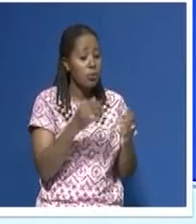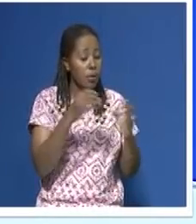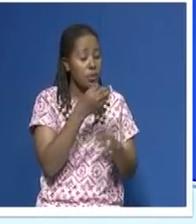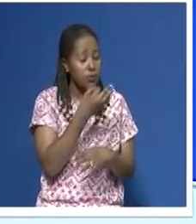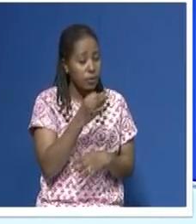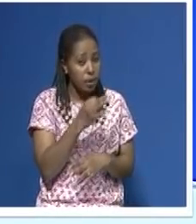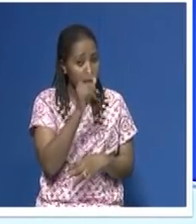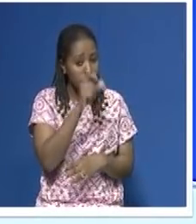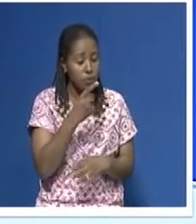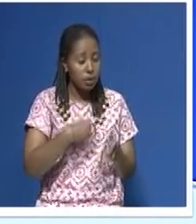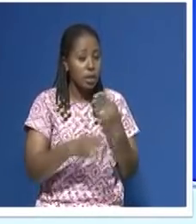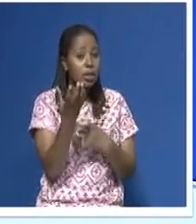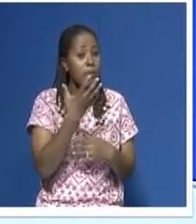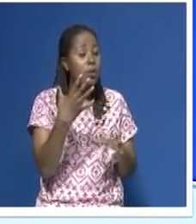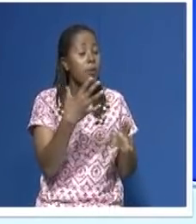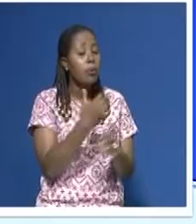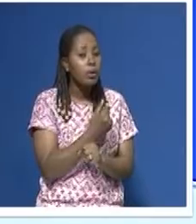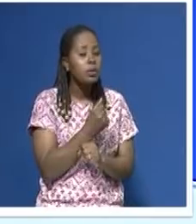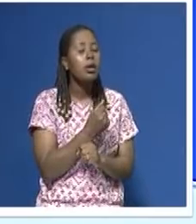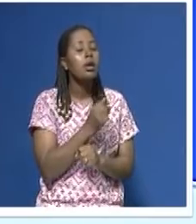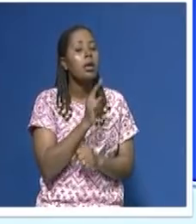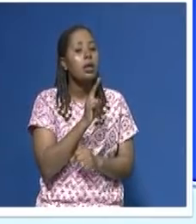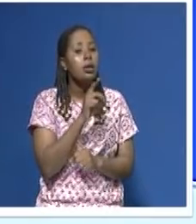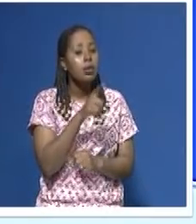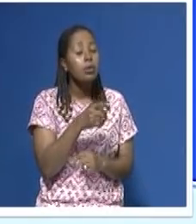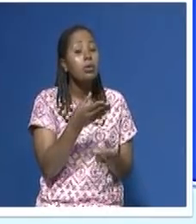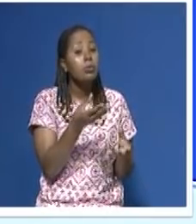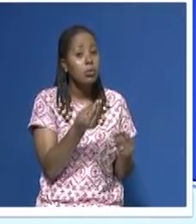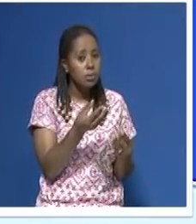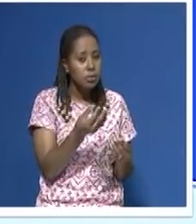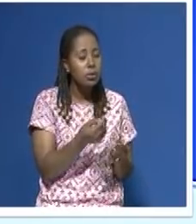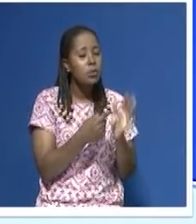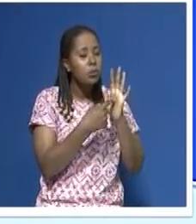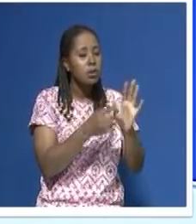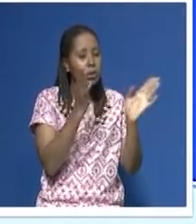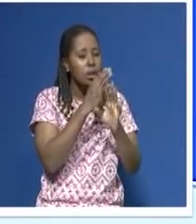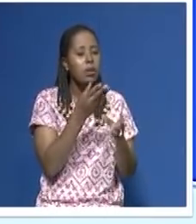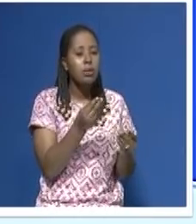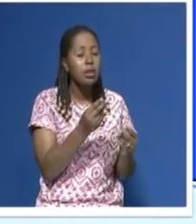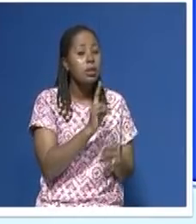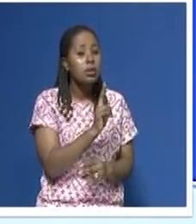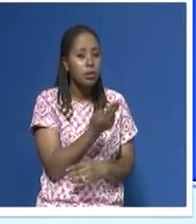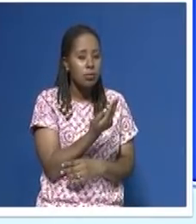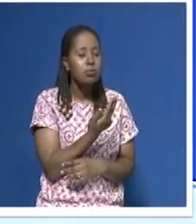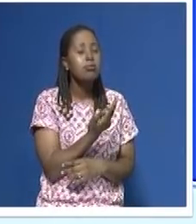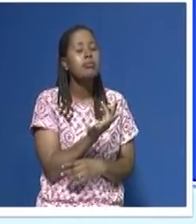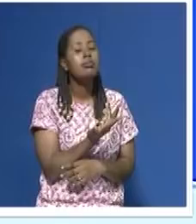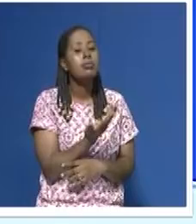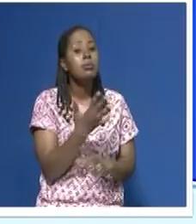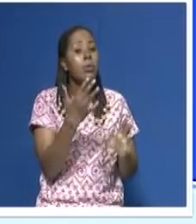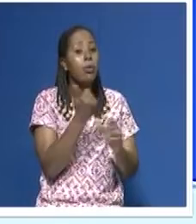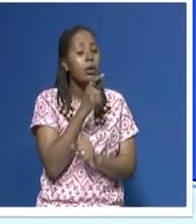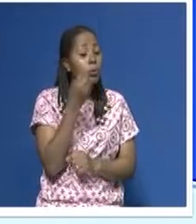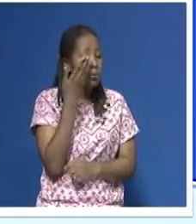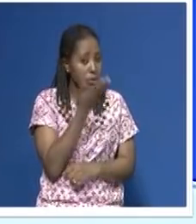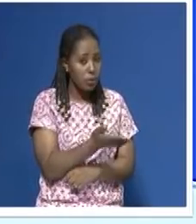makundi fulani ya watu kwenye jamii kupata au kupata huu ugonjwa kiurahisi, kuonyesha dalili kiurahisi au kupata